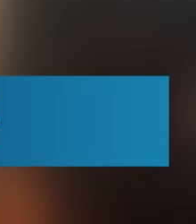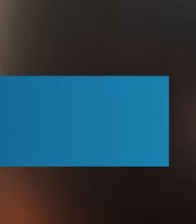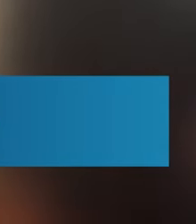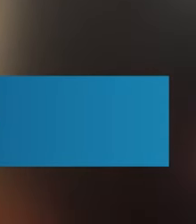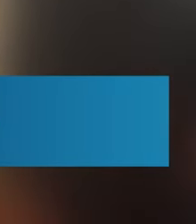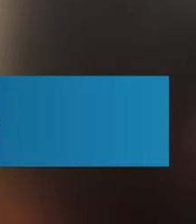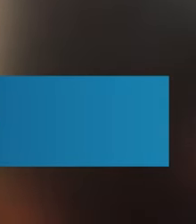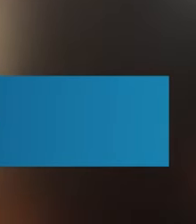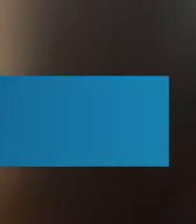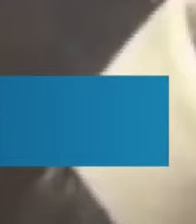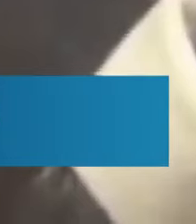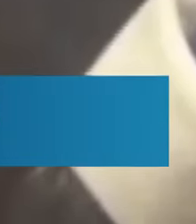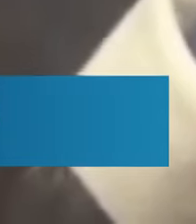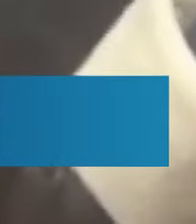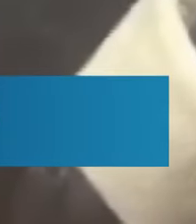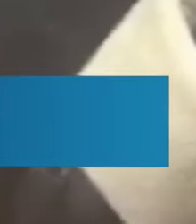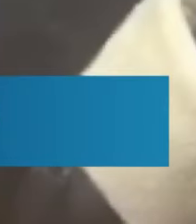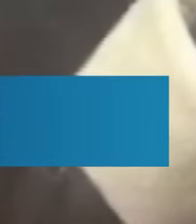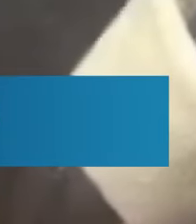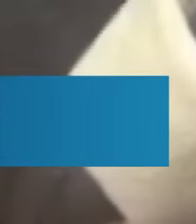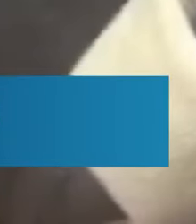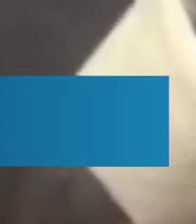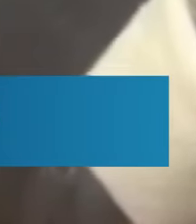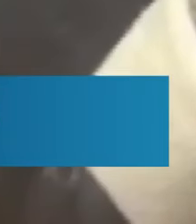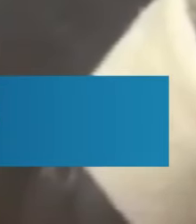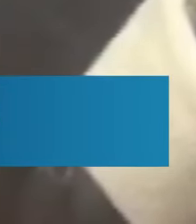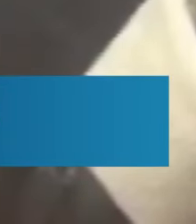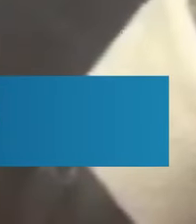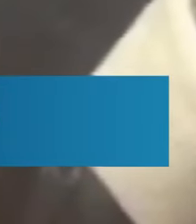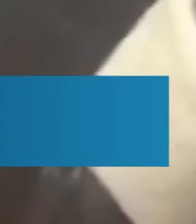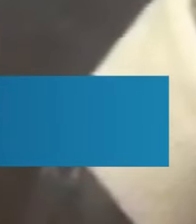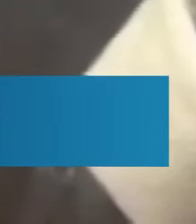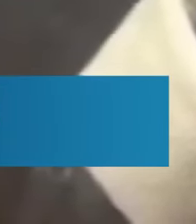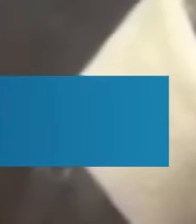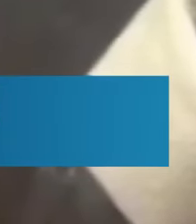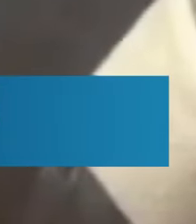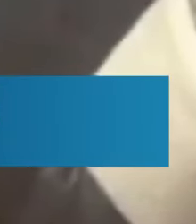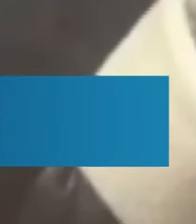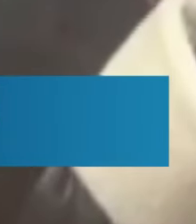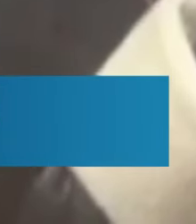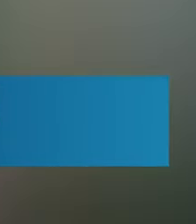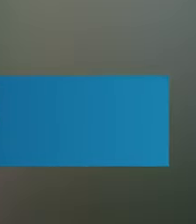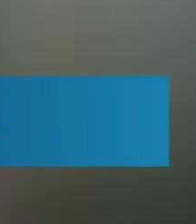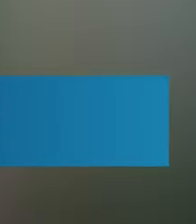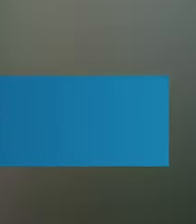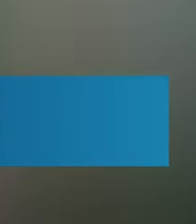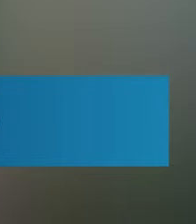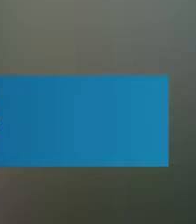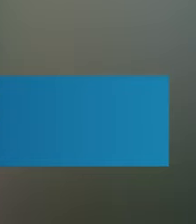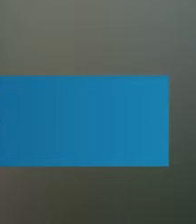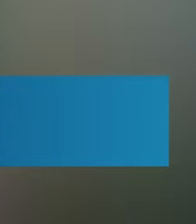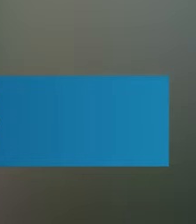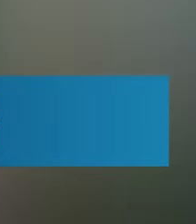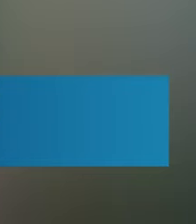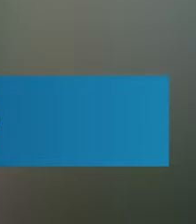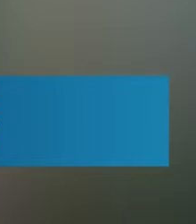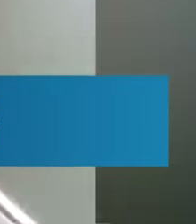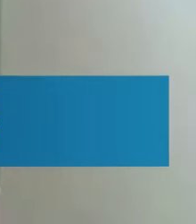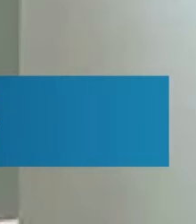올라왔는데요. 남성으로 추정된다는 언급이 많았습니다. 또 아예 검은 스타킹으로 전신을 감싼 사람도